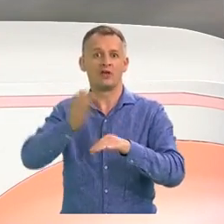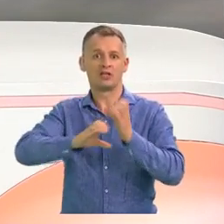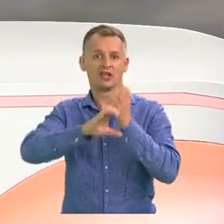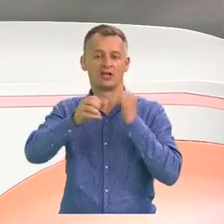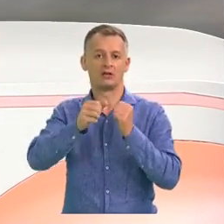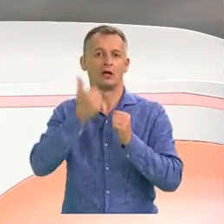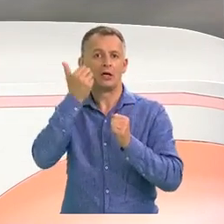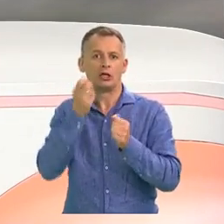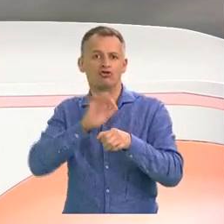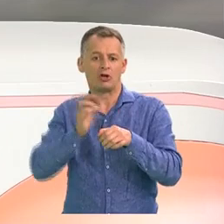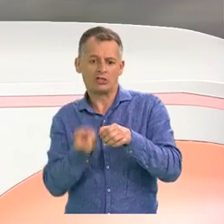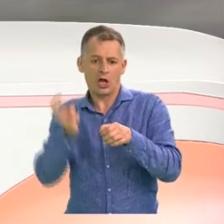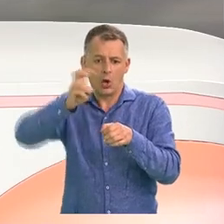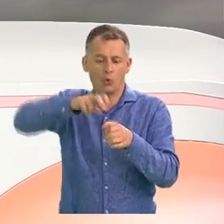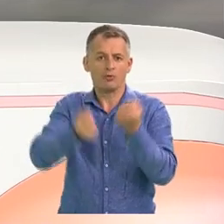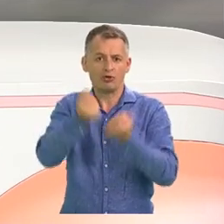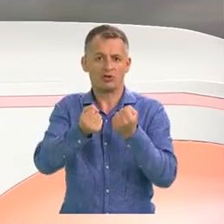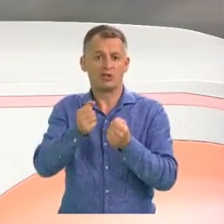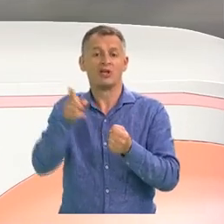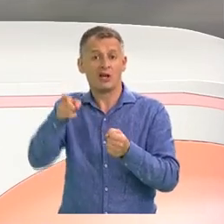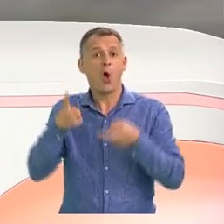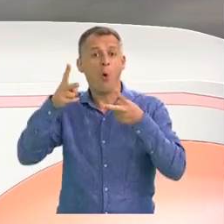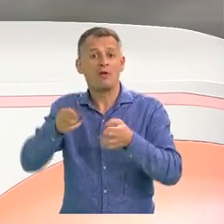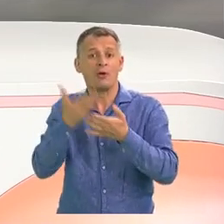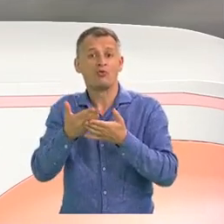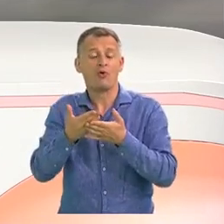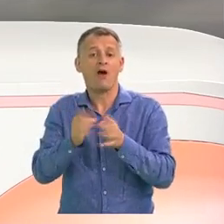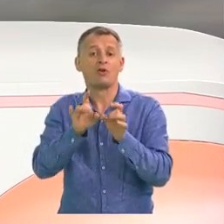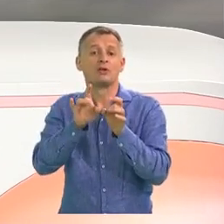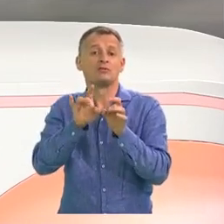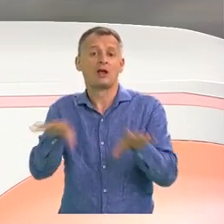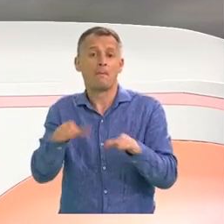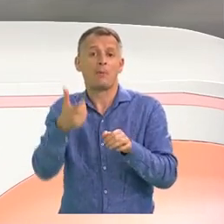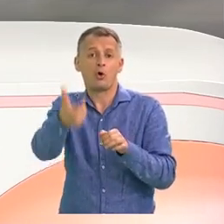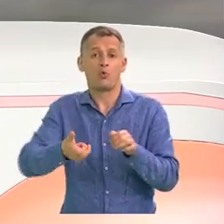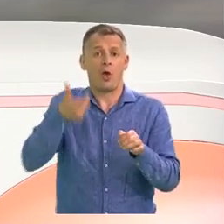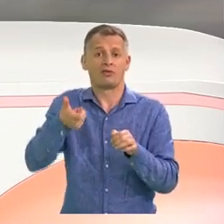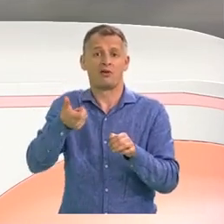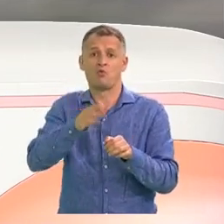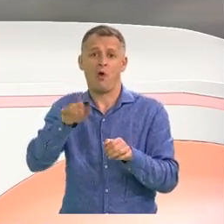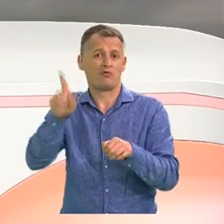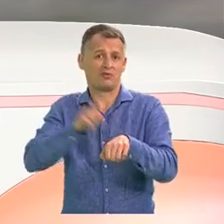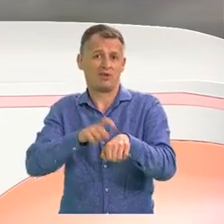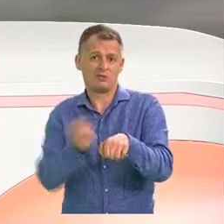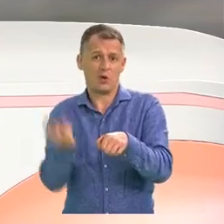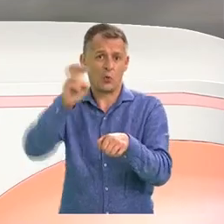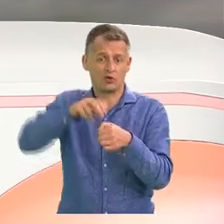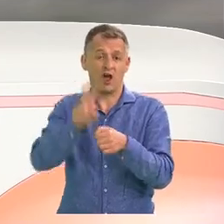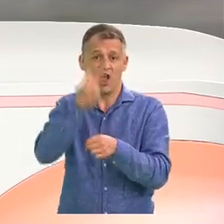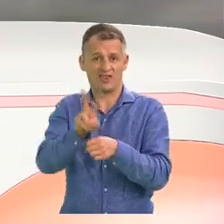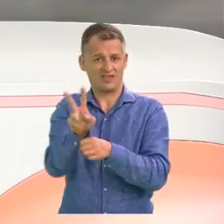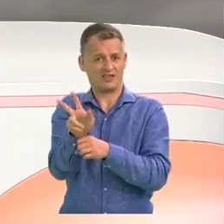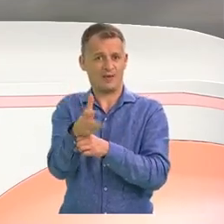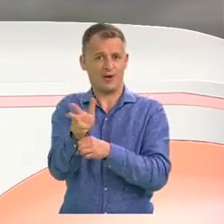înapoi în mașină. Bărbatul oprise pentru că avea pană, însă nu a mai avut timp să semnalizeze locul. Avertizez că urmează informații care vă pot